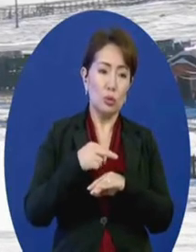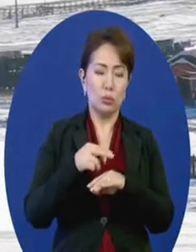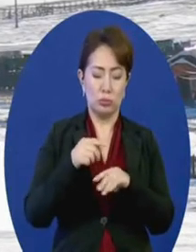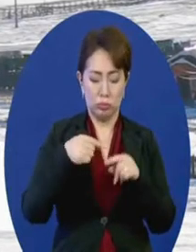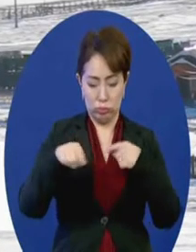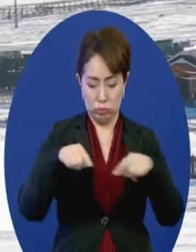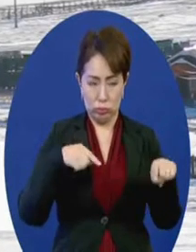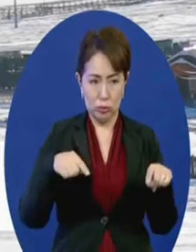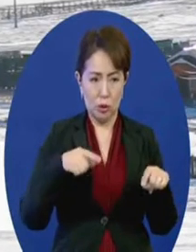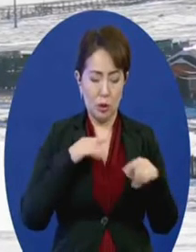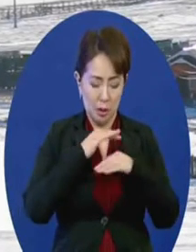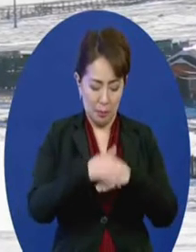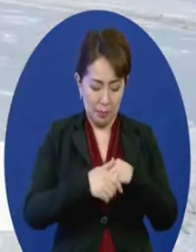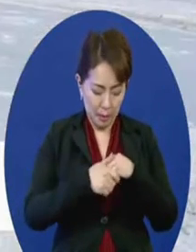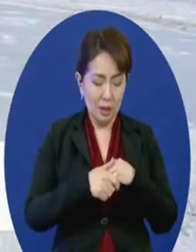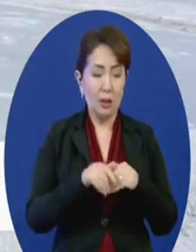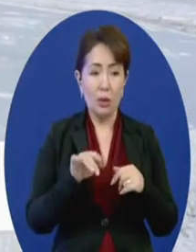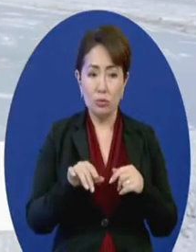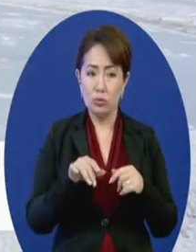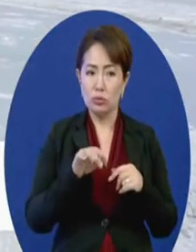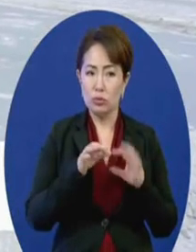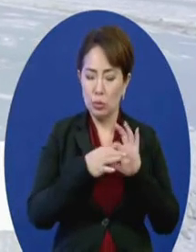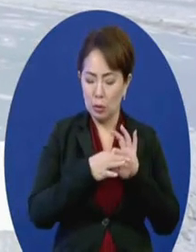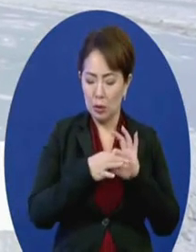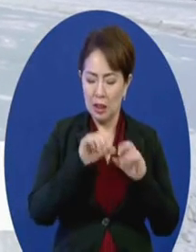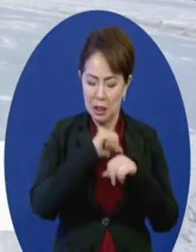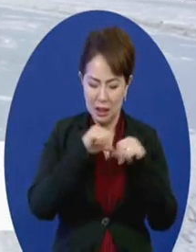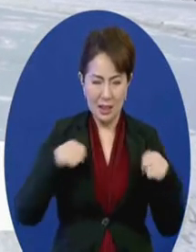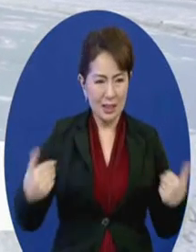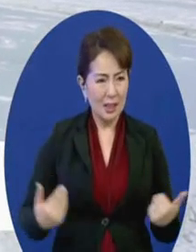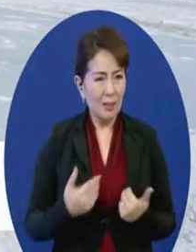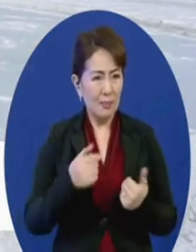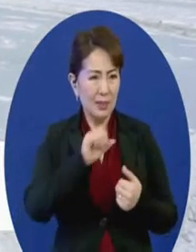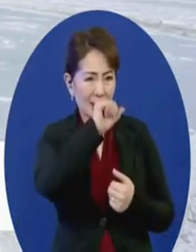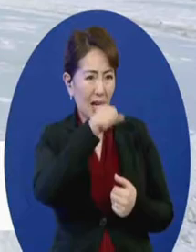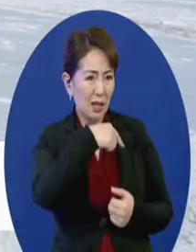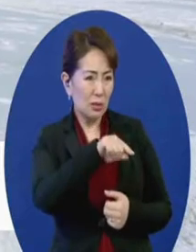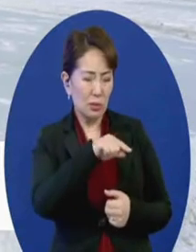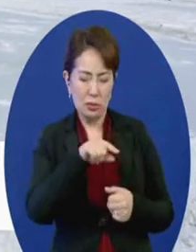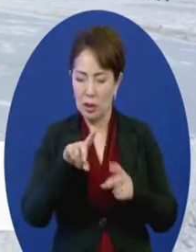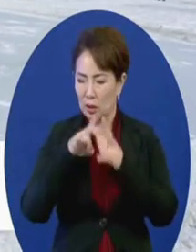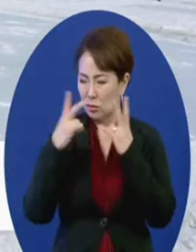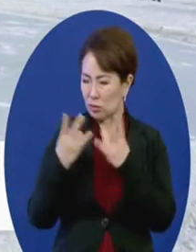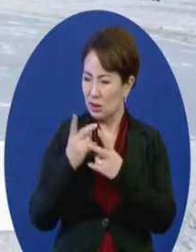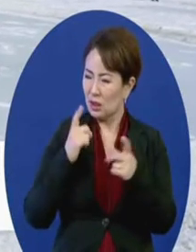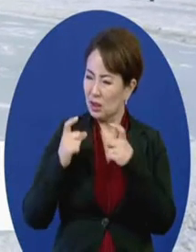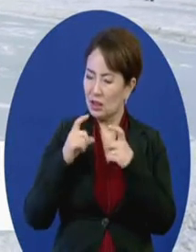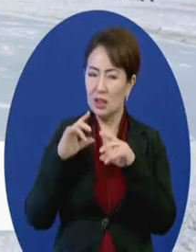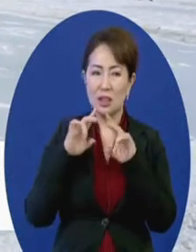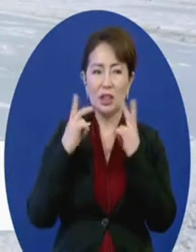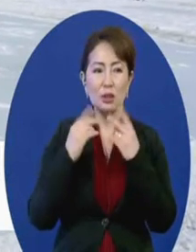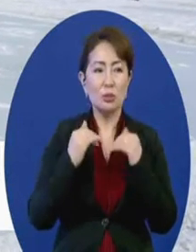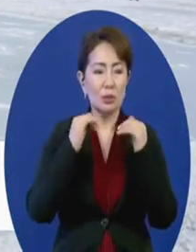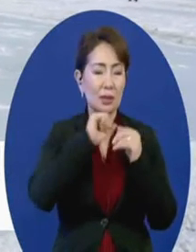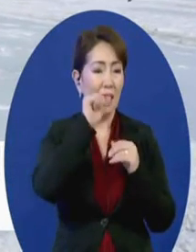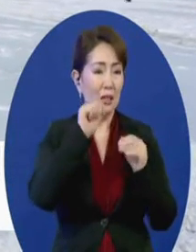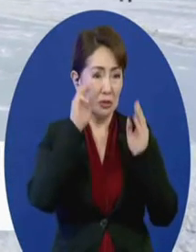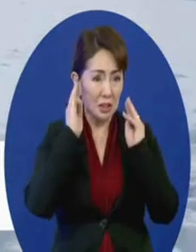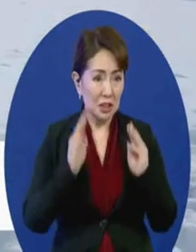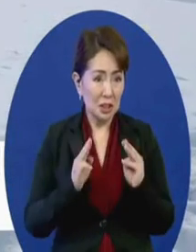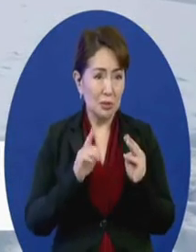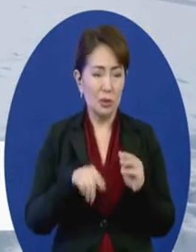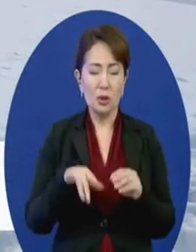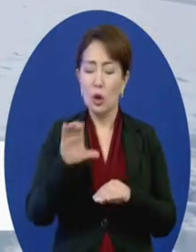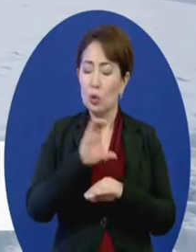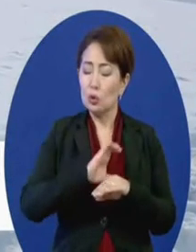нутгийн өөрийн удирдлагын бие даасан цөм болж, иргэдийнхээ амьдралын тулгунтсан асуудлууд нутаг дэвсгэрийнхээ эдийн засаг нийгмийн хөгжлийн асуудлыг шийдвэрлэнэ.